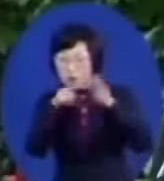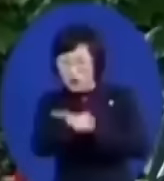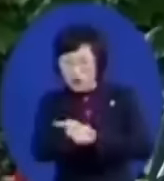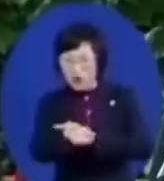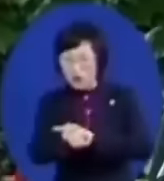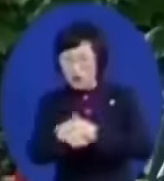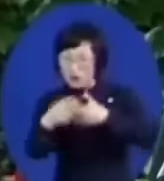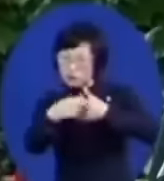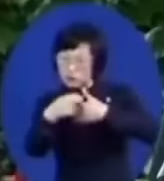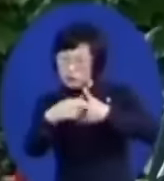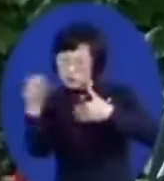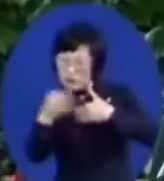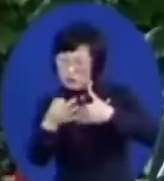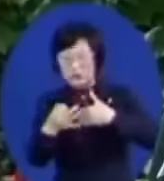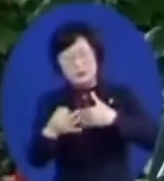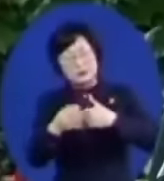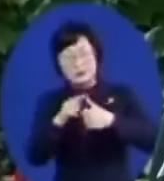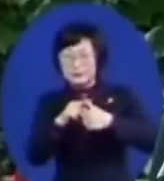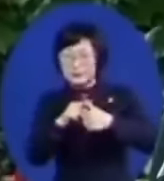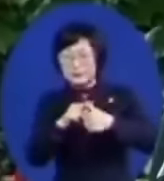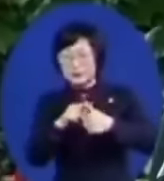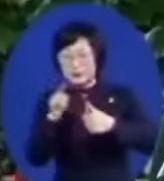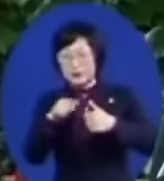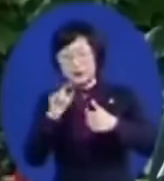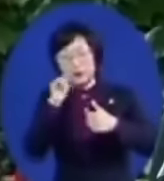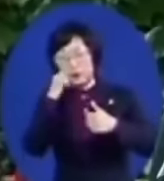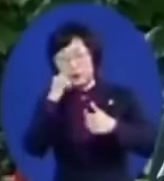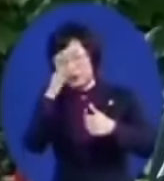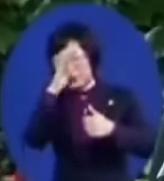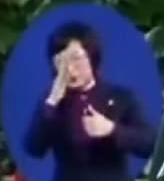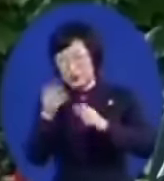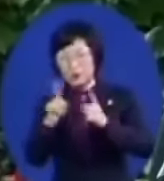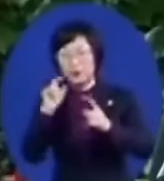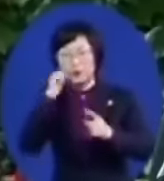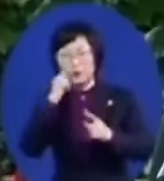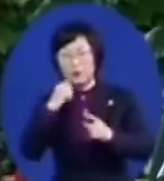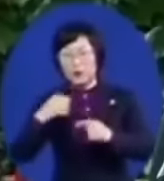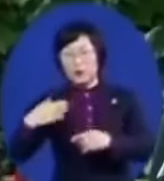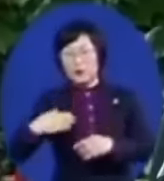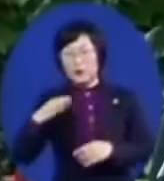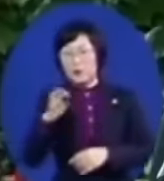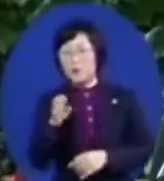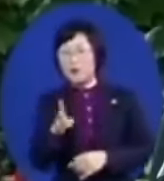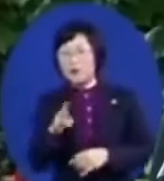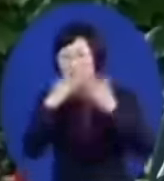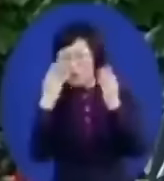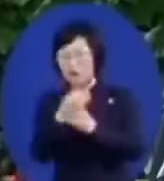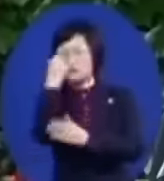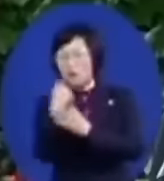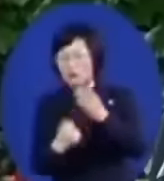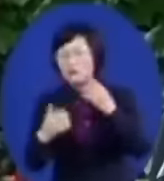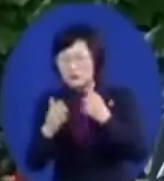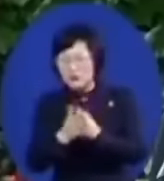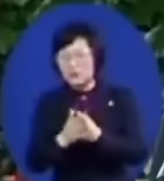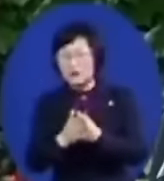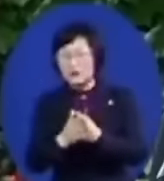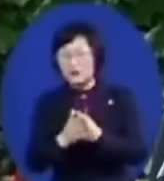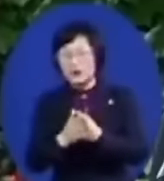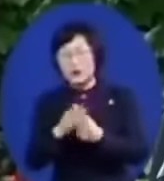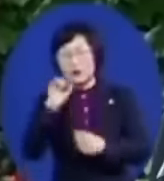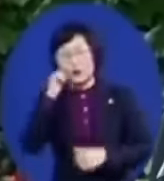흔들면서 1년 이상 못 견딘다. 폐 중엽이 다 썩어 내려앉았고 여기는 폐가 꽉 균이 줄로